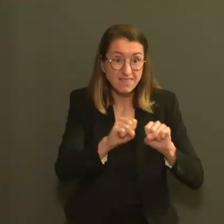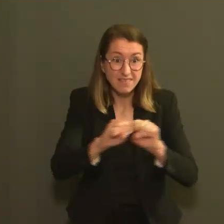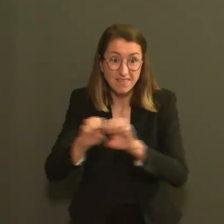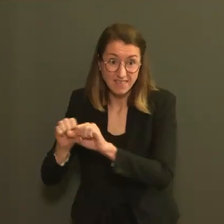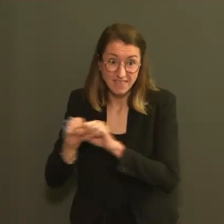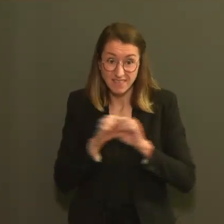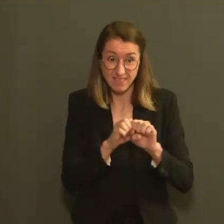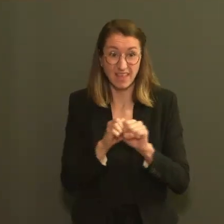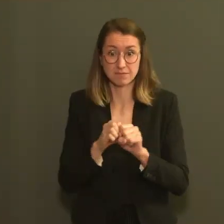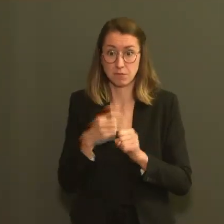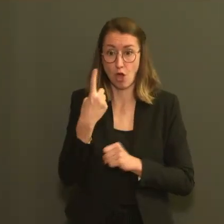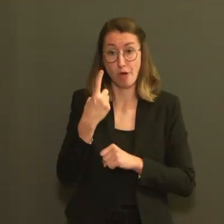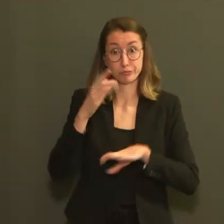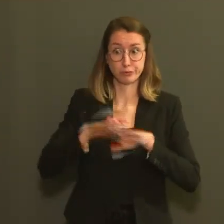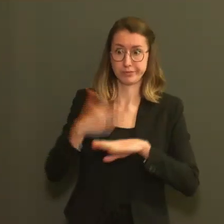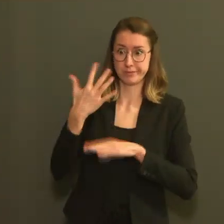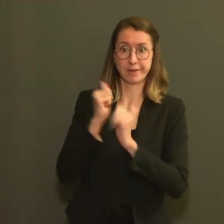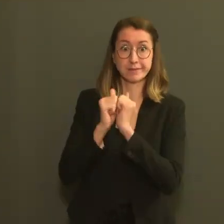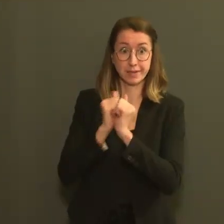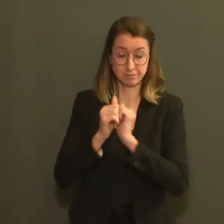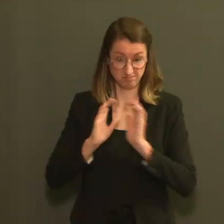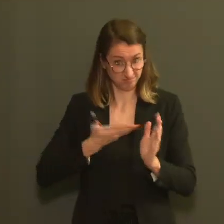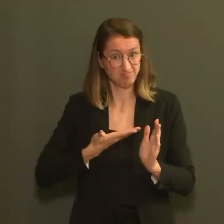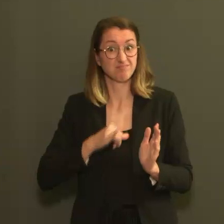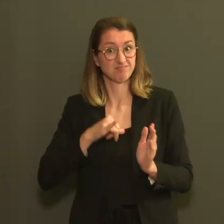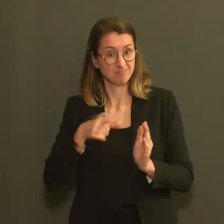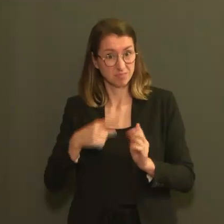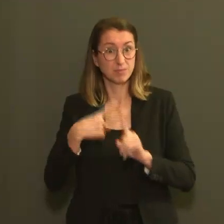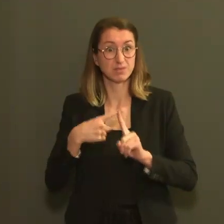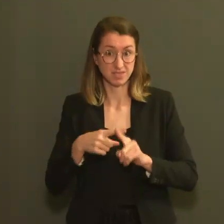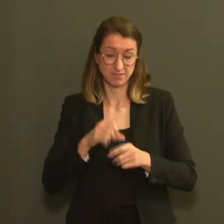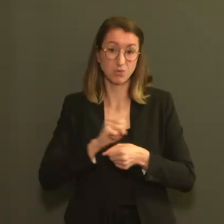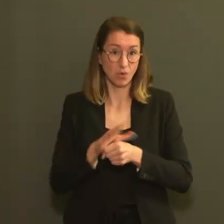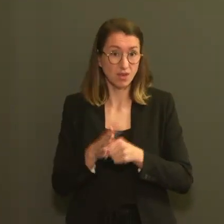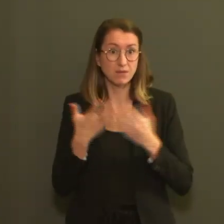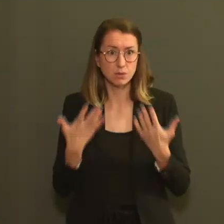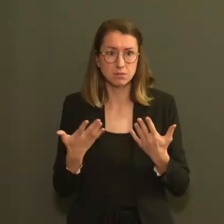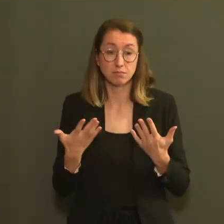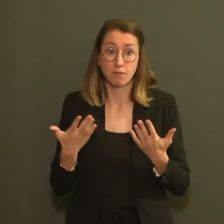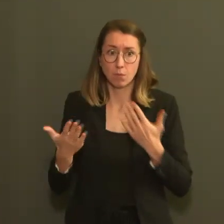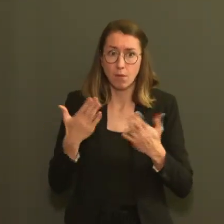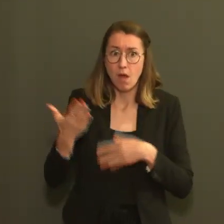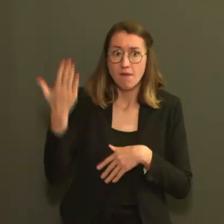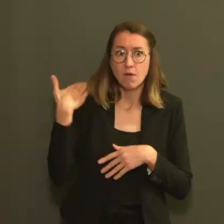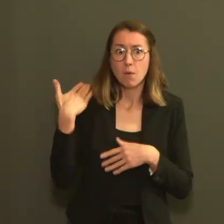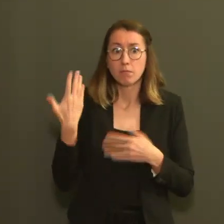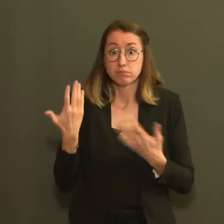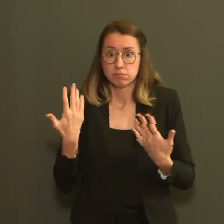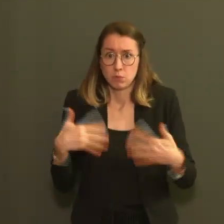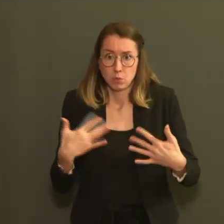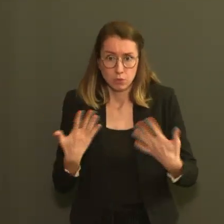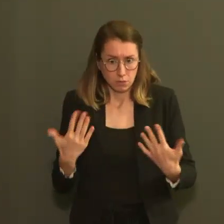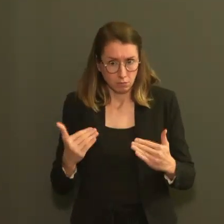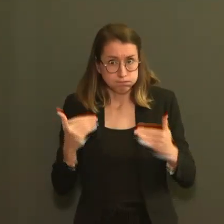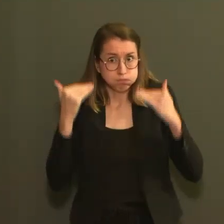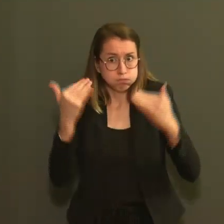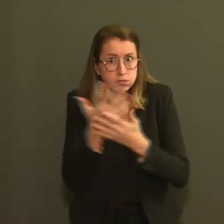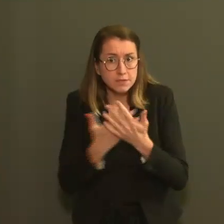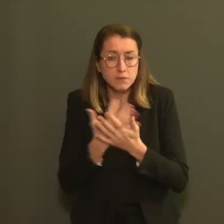positif. Nous n'avions jamais atteint ce taux jusqu'à présent. En Flandre, c'est vrai, et on le voit sur la